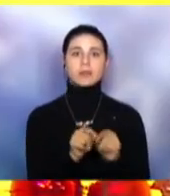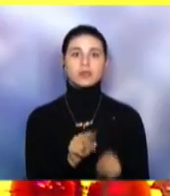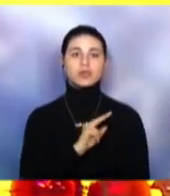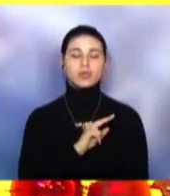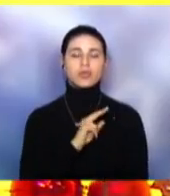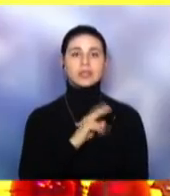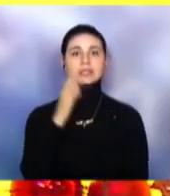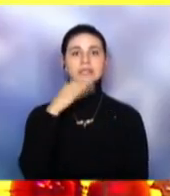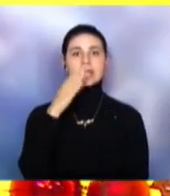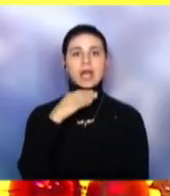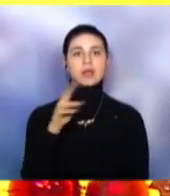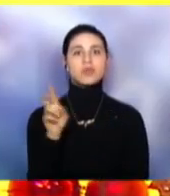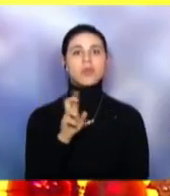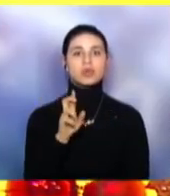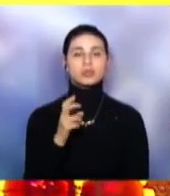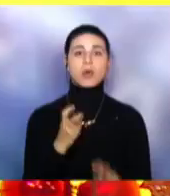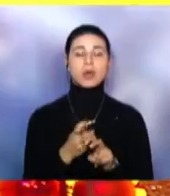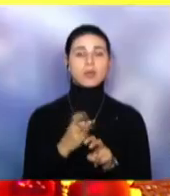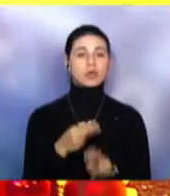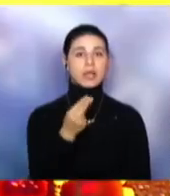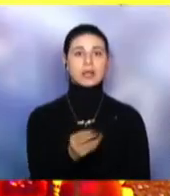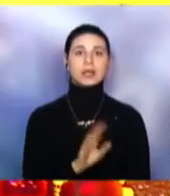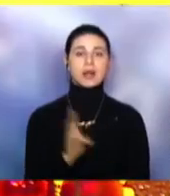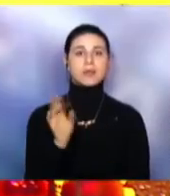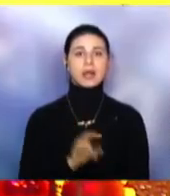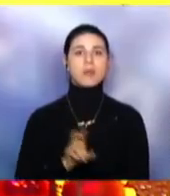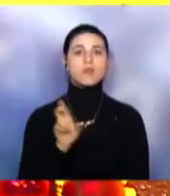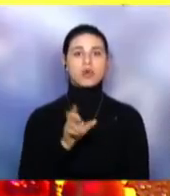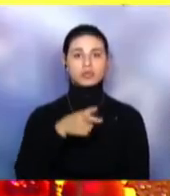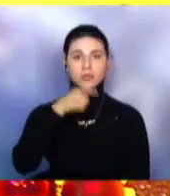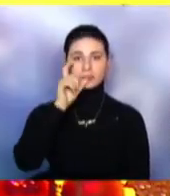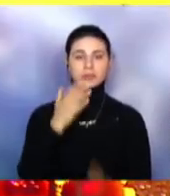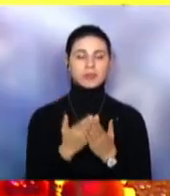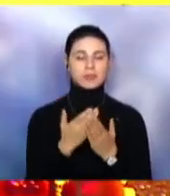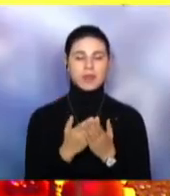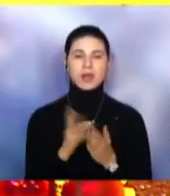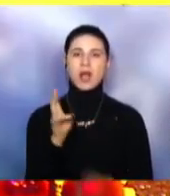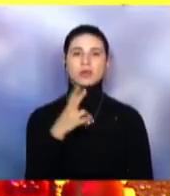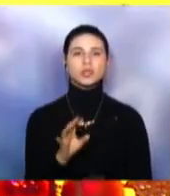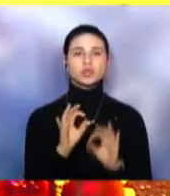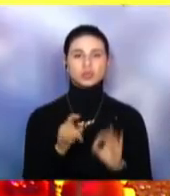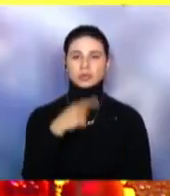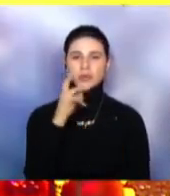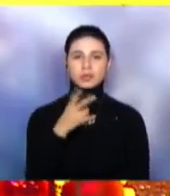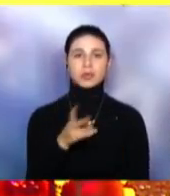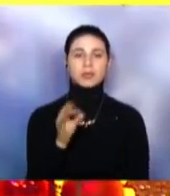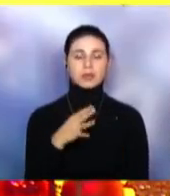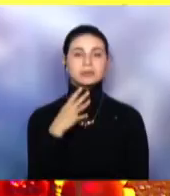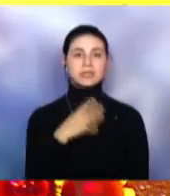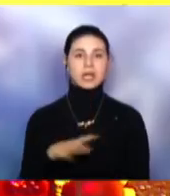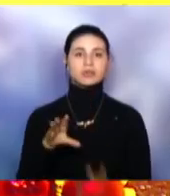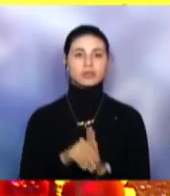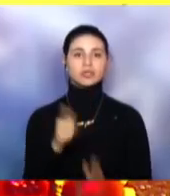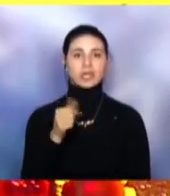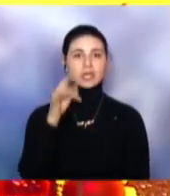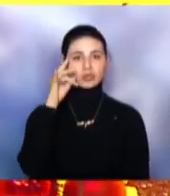წყალს. აღარ ასმევენ ბავშვს ლიმონადს, მაგრამ აძლევენ საშუალებას მიაყოლონ, მე არ დავასახელებ კონკრეტულ სახელებს, მაგრამ საქართველოში კარგად